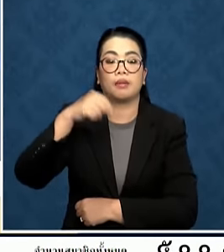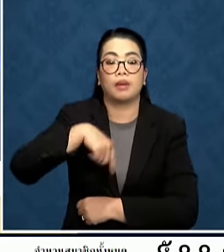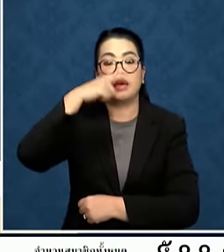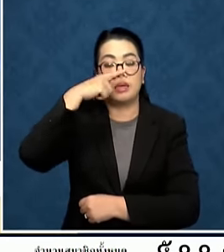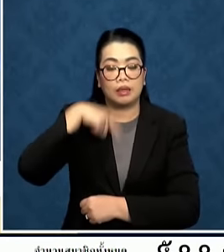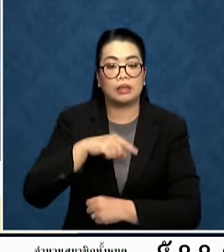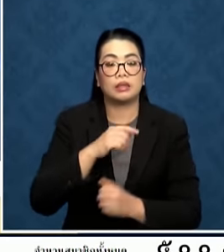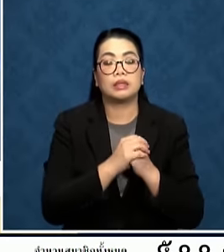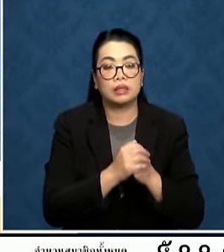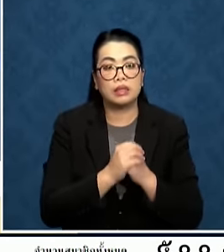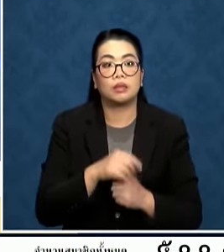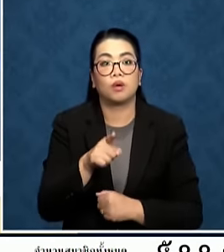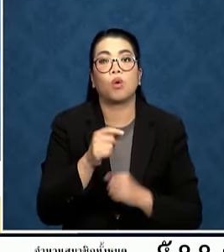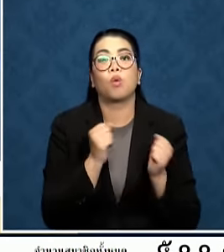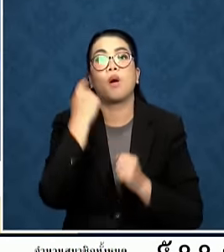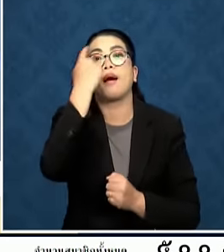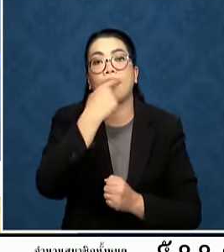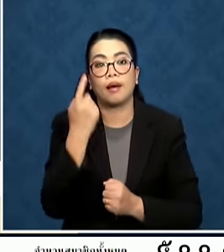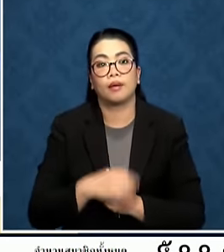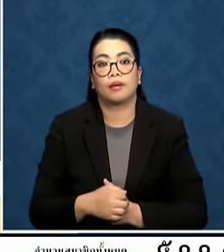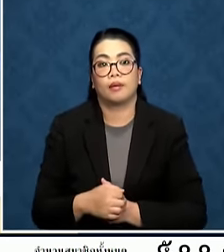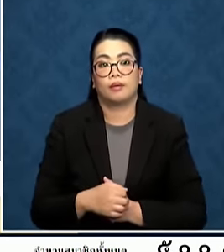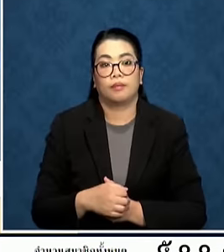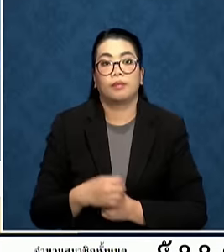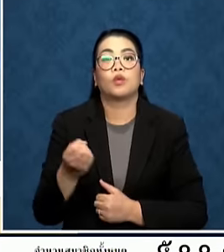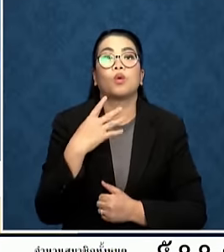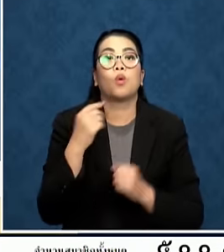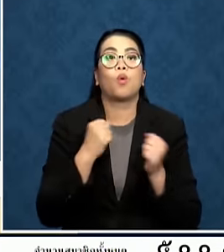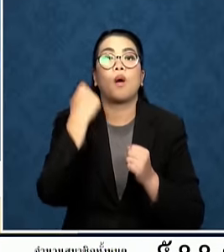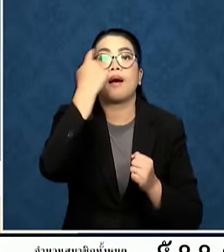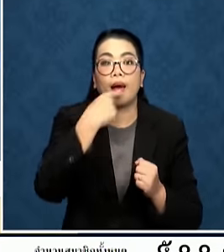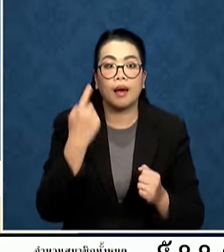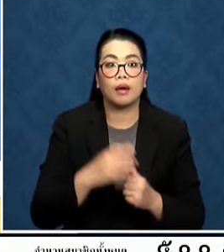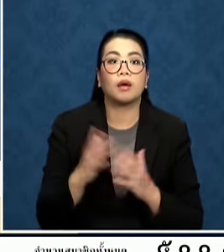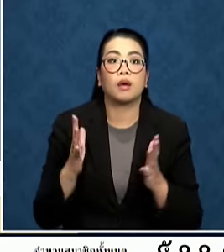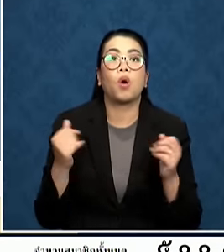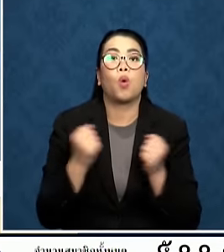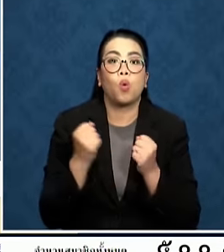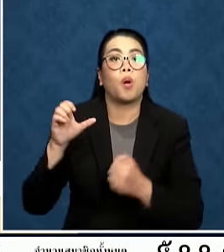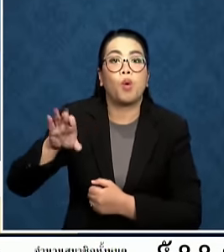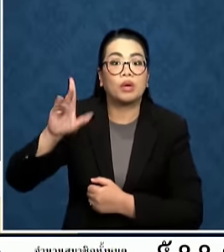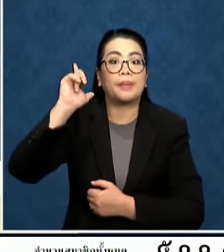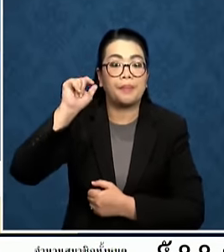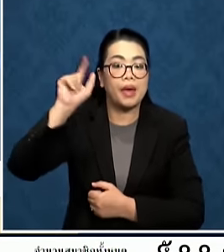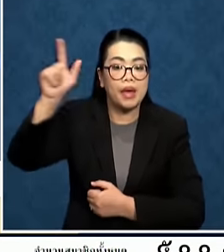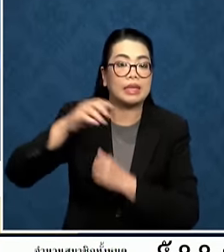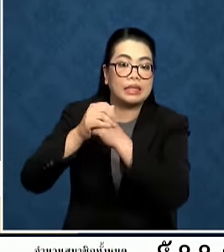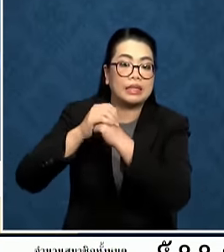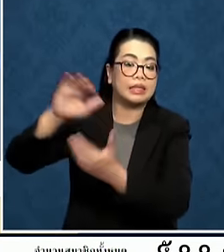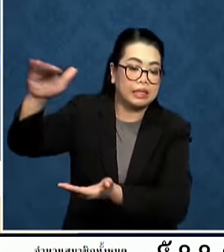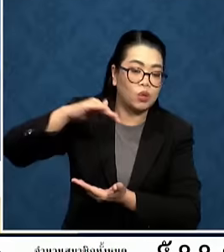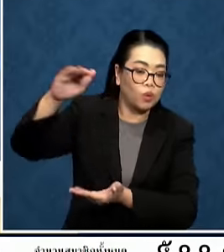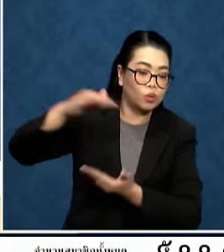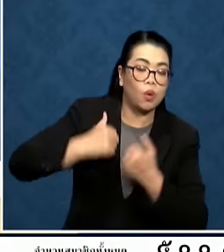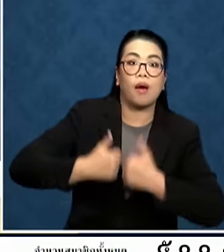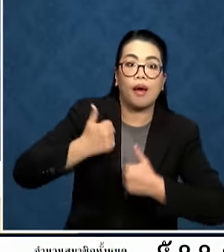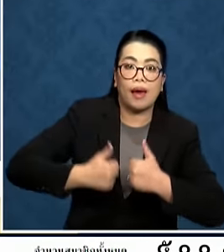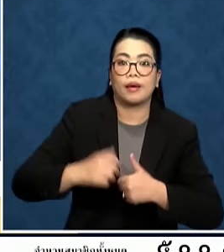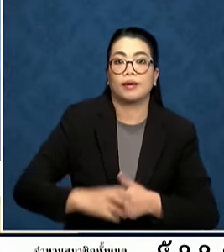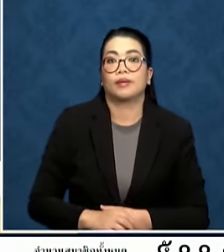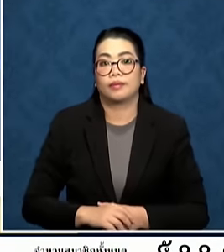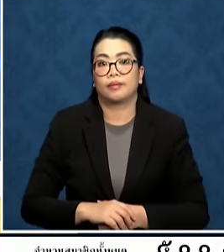เขากลัวใครท่านทราบมครับท่านประธานเากลัวใครวันนี้เยังกลัวบริษัทแม่ส่งรถมาขายแข่งกับเขา